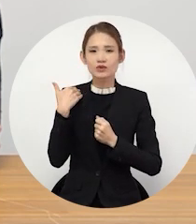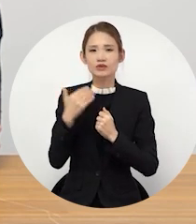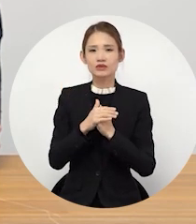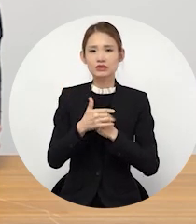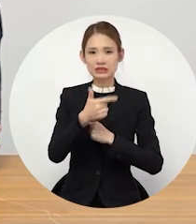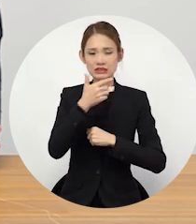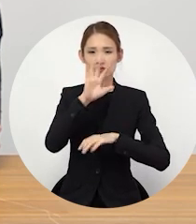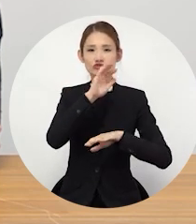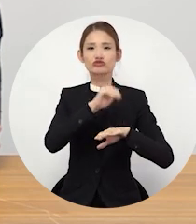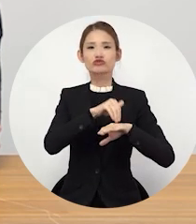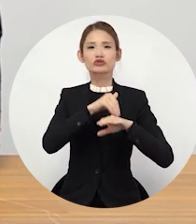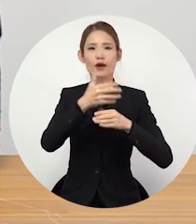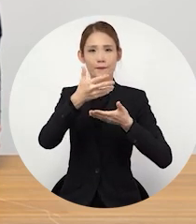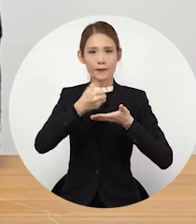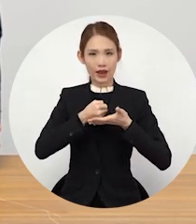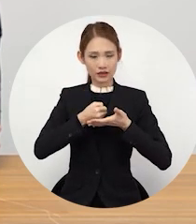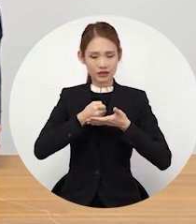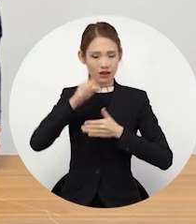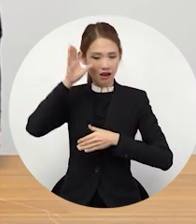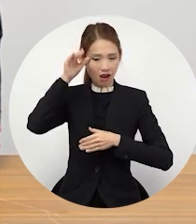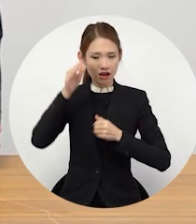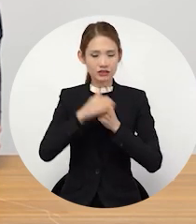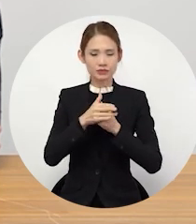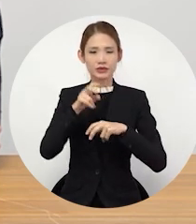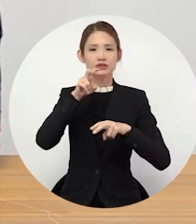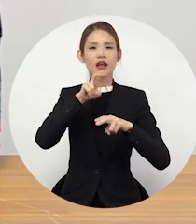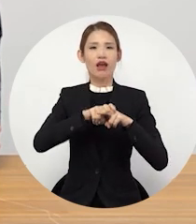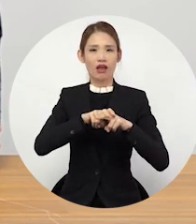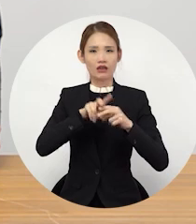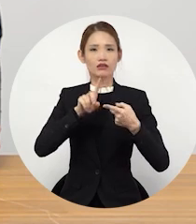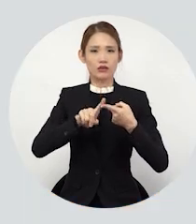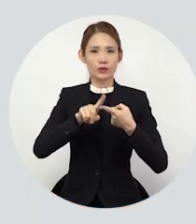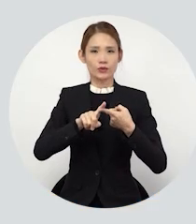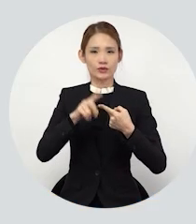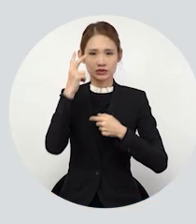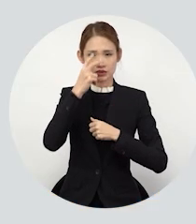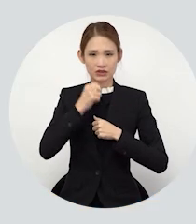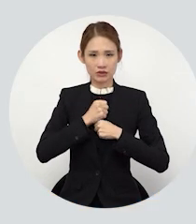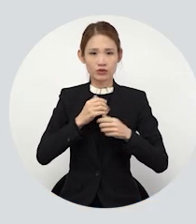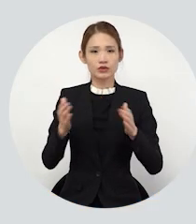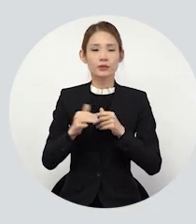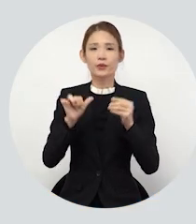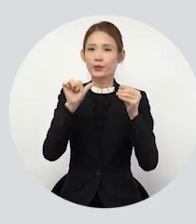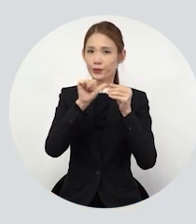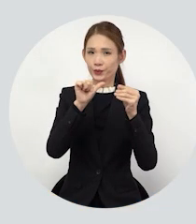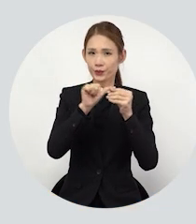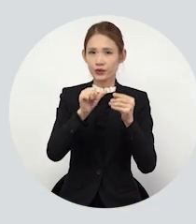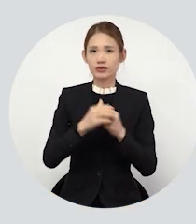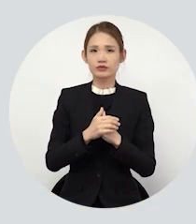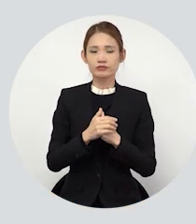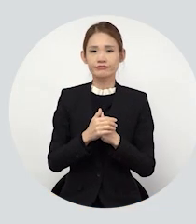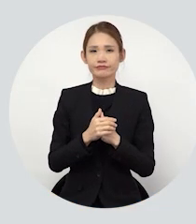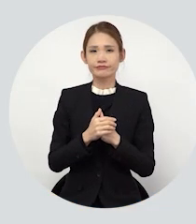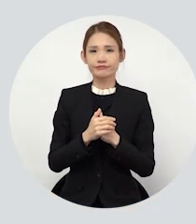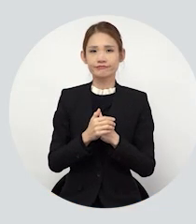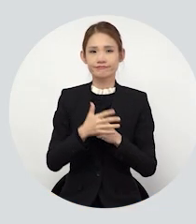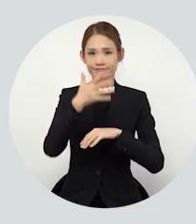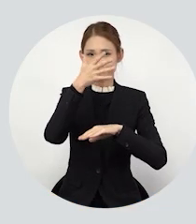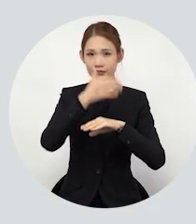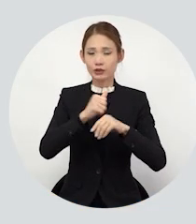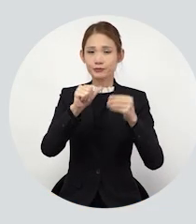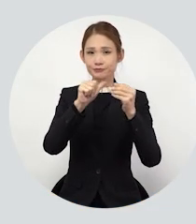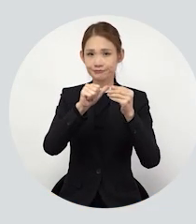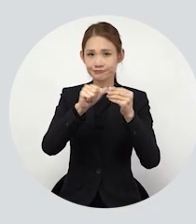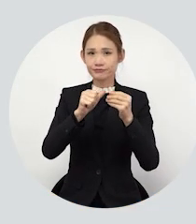안내견들은 엄청나게 큰 훈련을 받은 그럼요. 친구들이기 때문에 자리를 잘 지키고 있습니다. 자, 그럼 마지막 5번 보기 네. 얘기를 해볼게요.